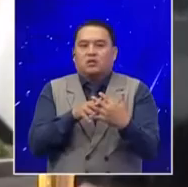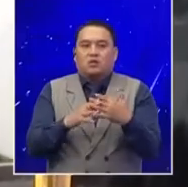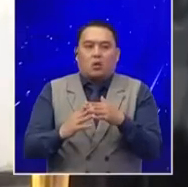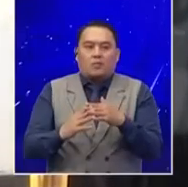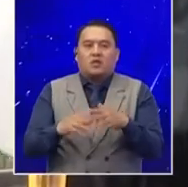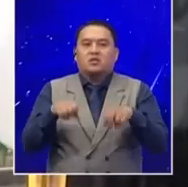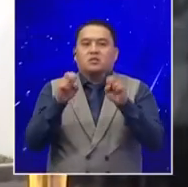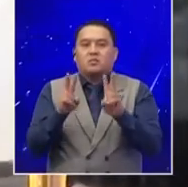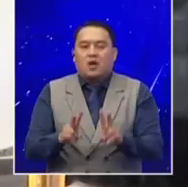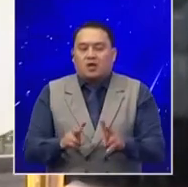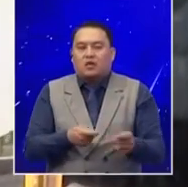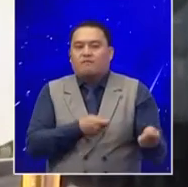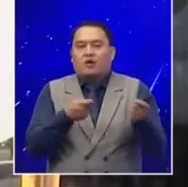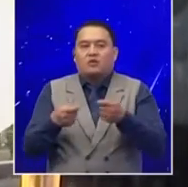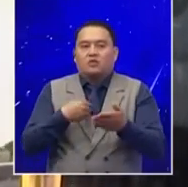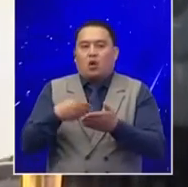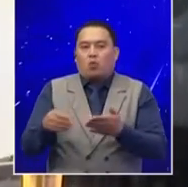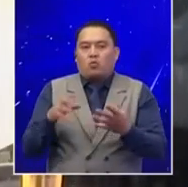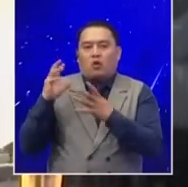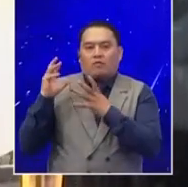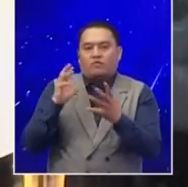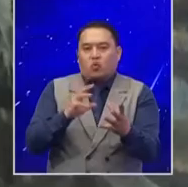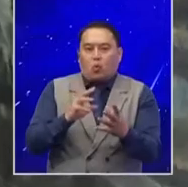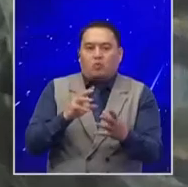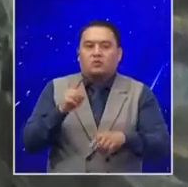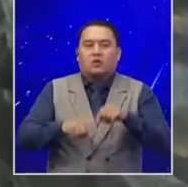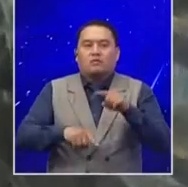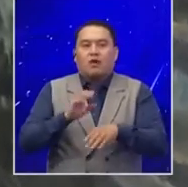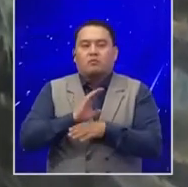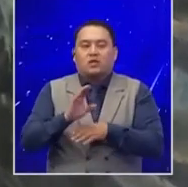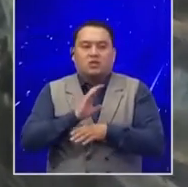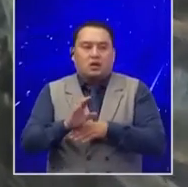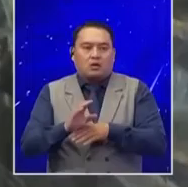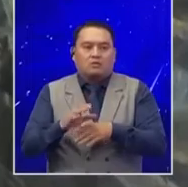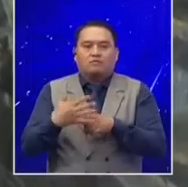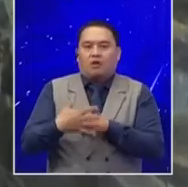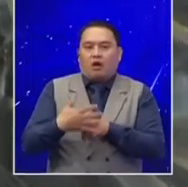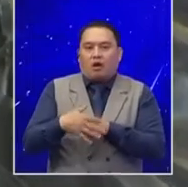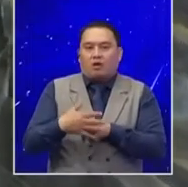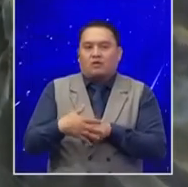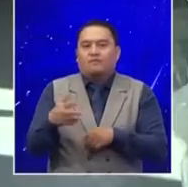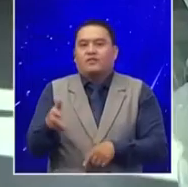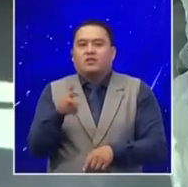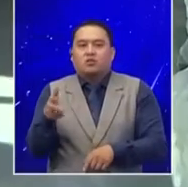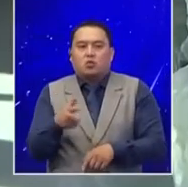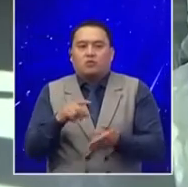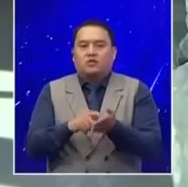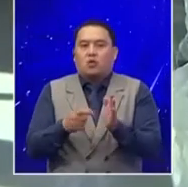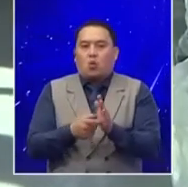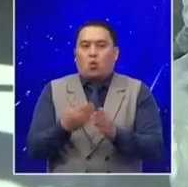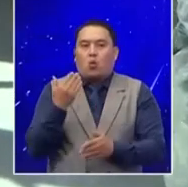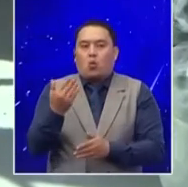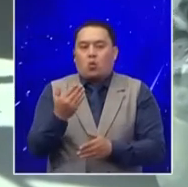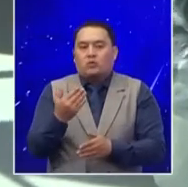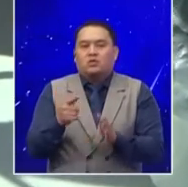Отенай. Специально для их подвоза закуплен современный автобус отечественного производства с кондиционированием и видеонаблюдением салона. Он